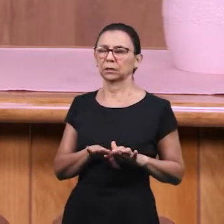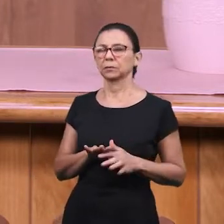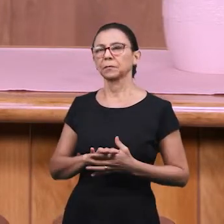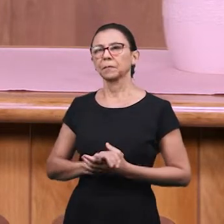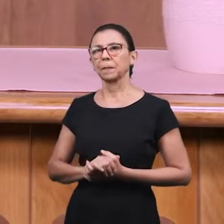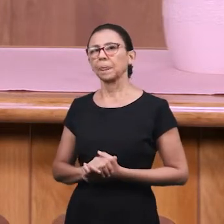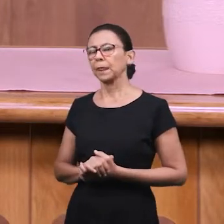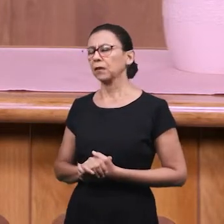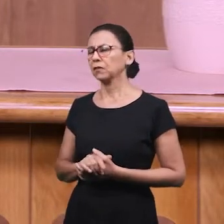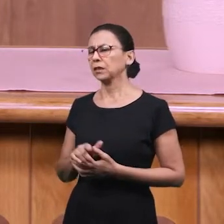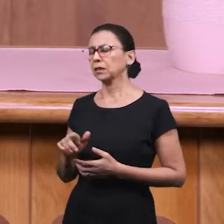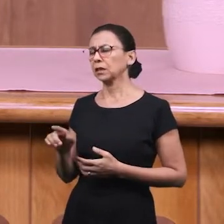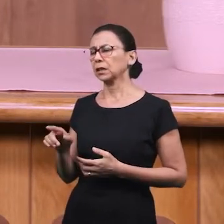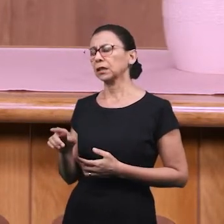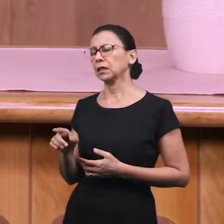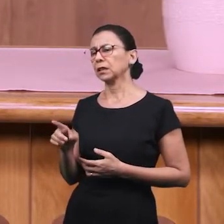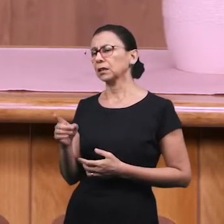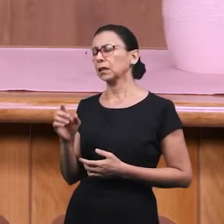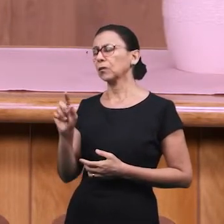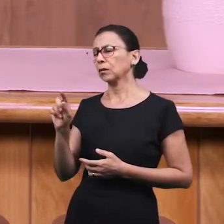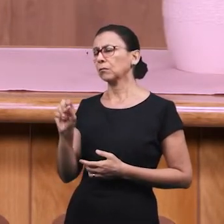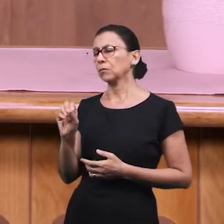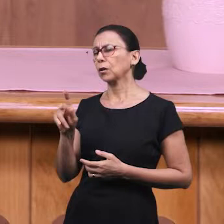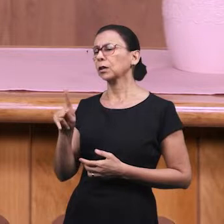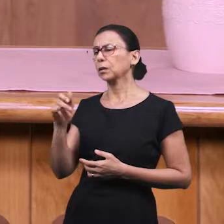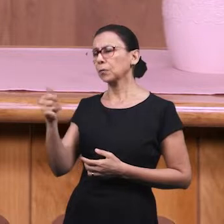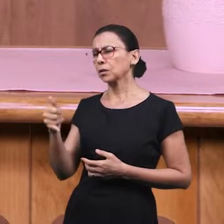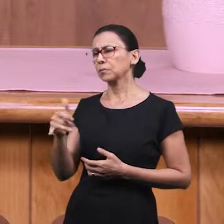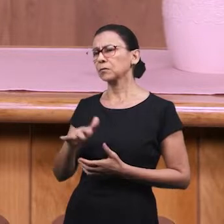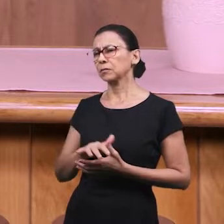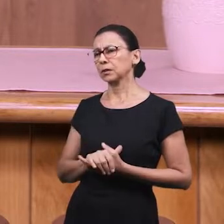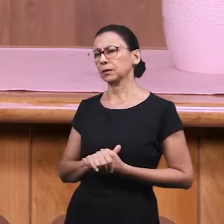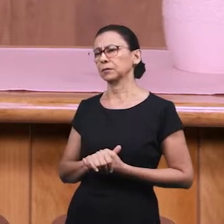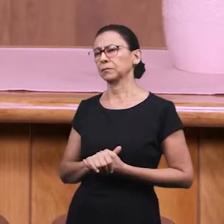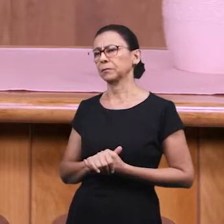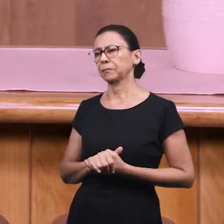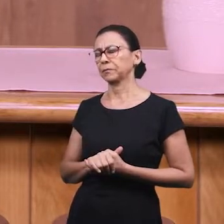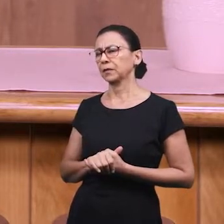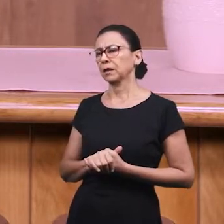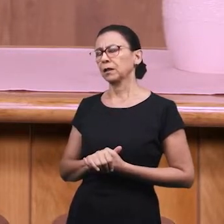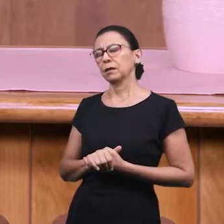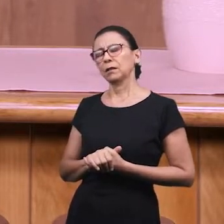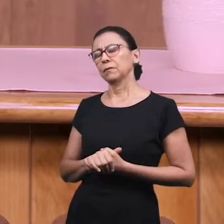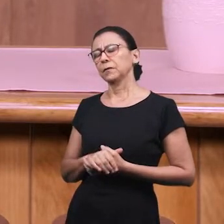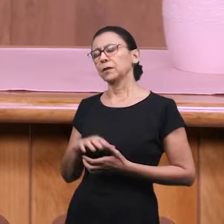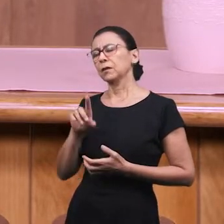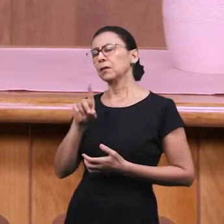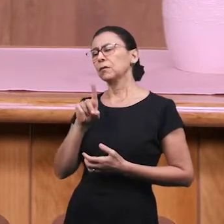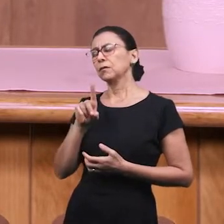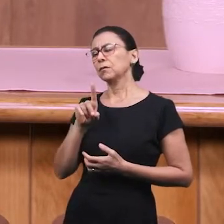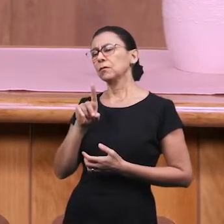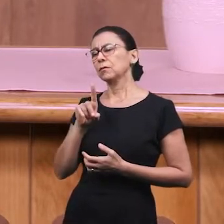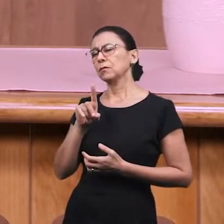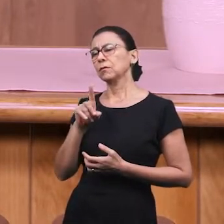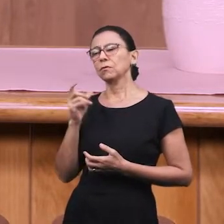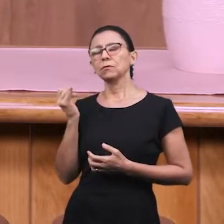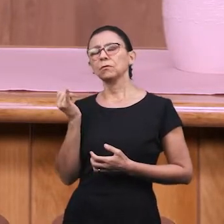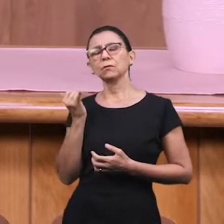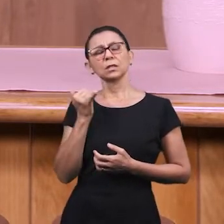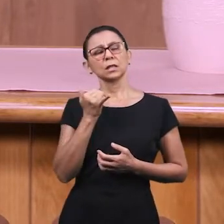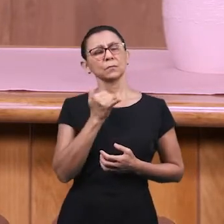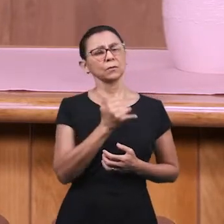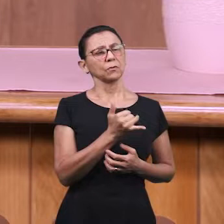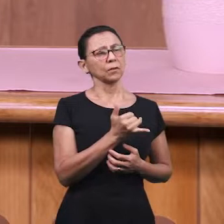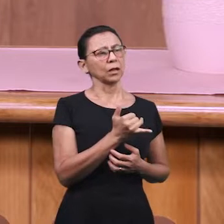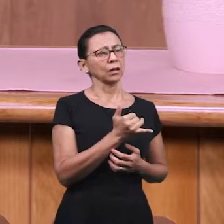ересь? Он говорит, ты сказал, редунданция – это как бы повторение. Он говорит,